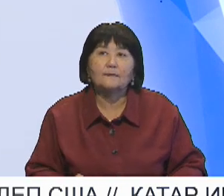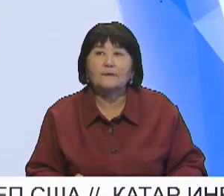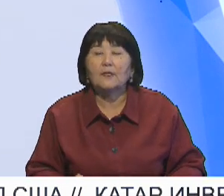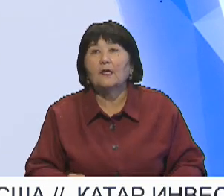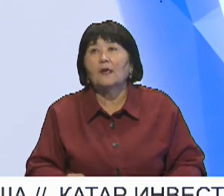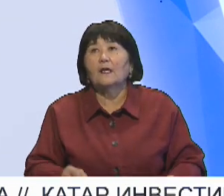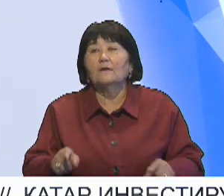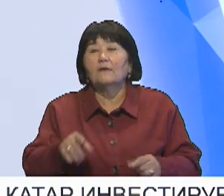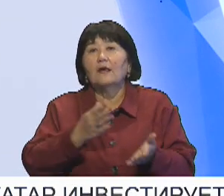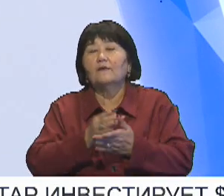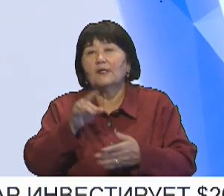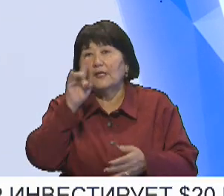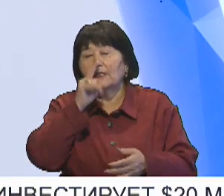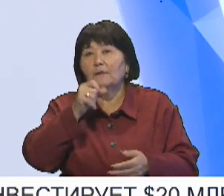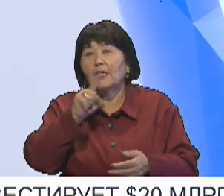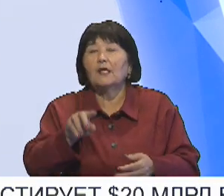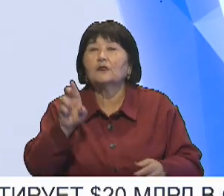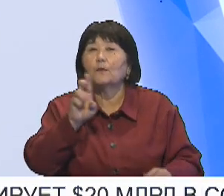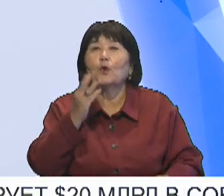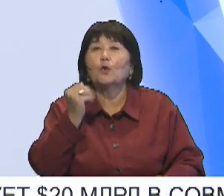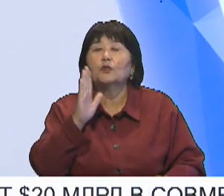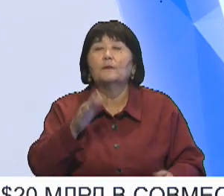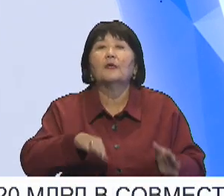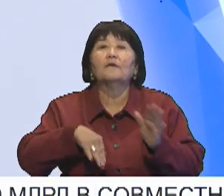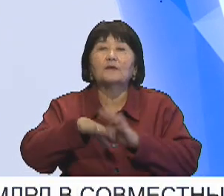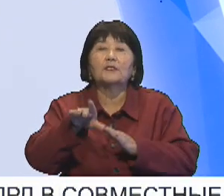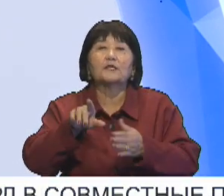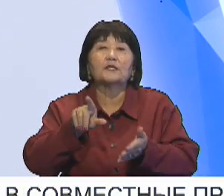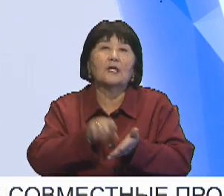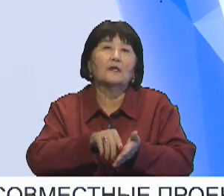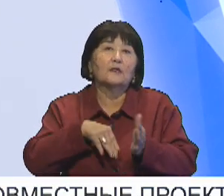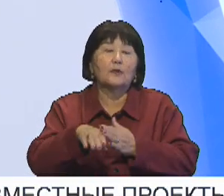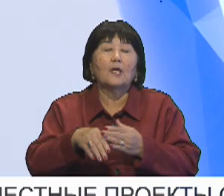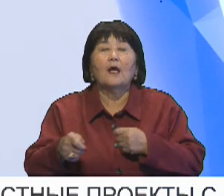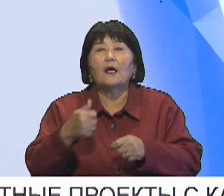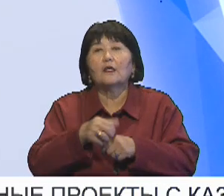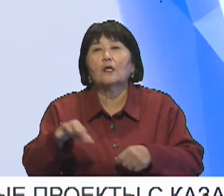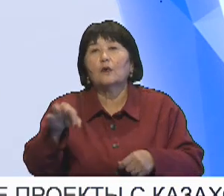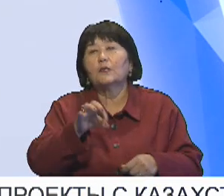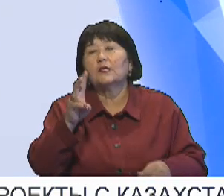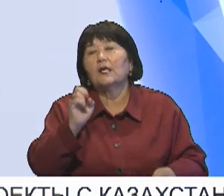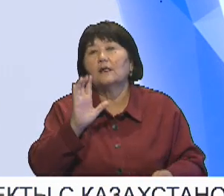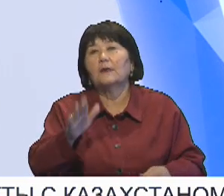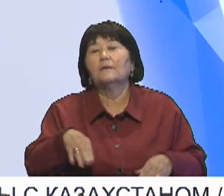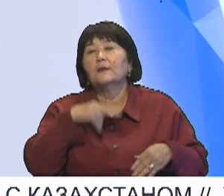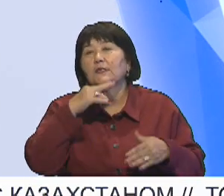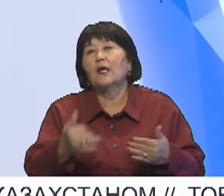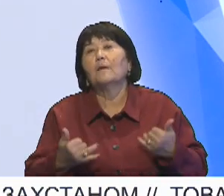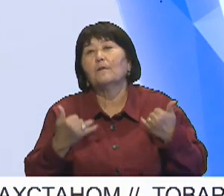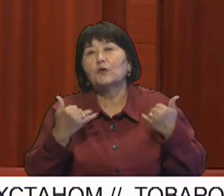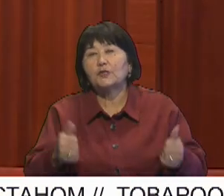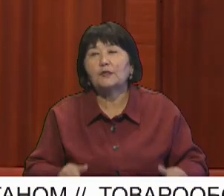ветеран нефтегазовой отрасли Булат кубаев вышел на заслуженный отдых Аким области Нурбек наев оказал должные